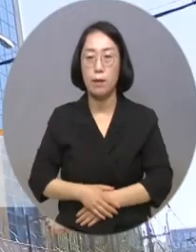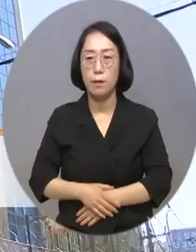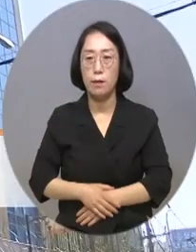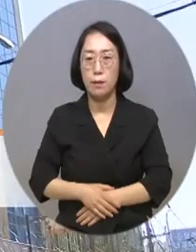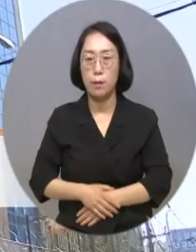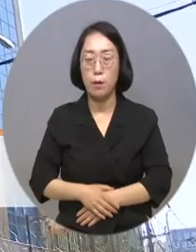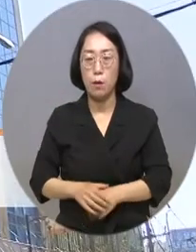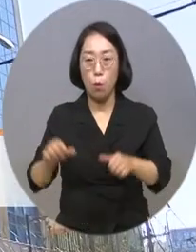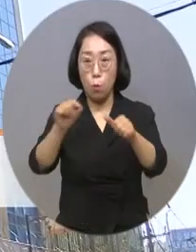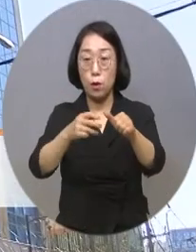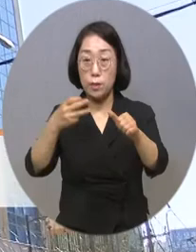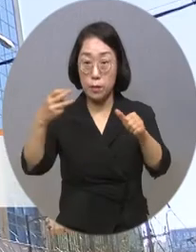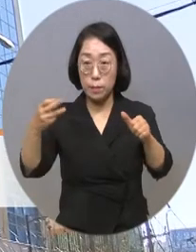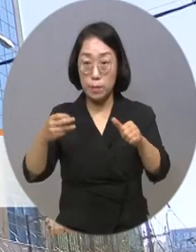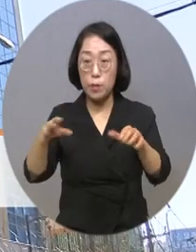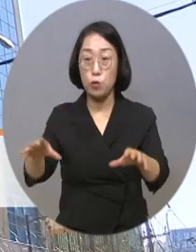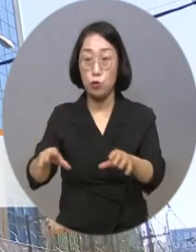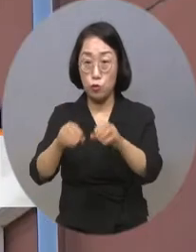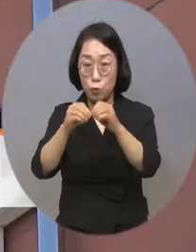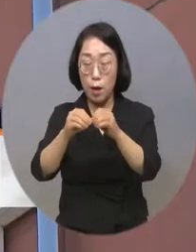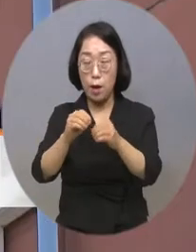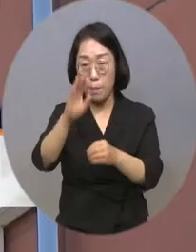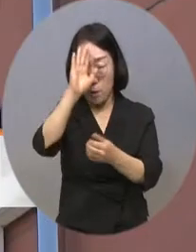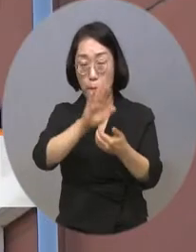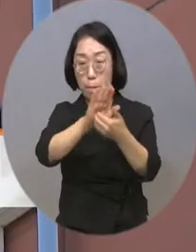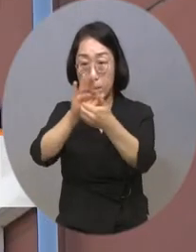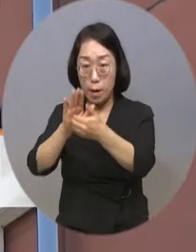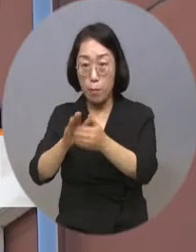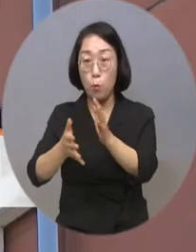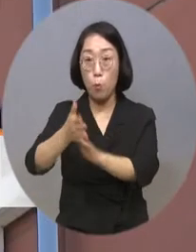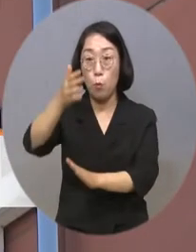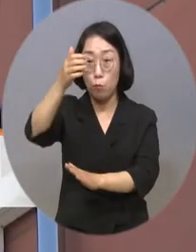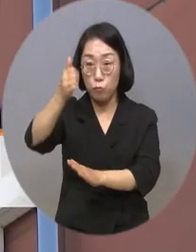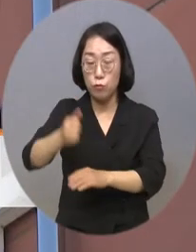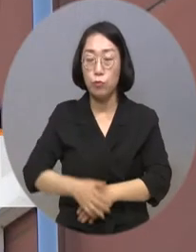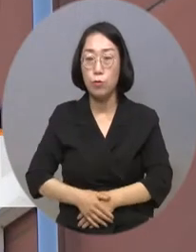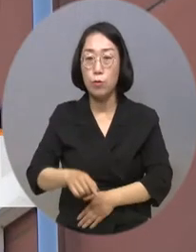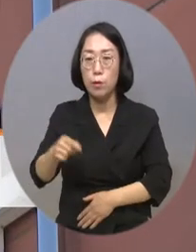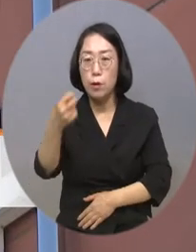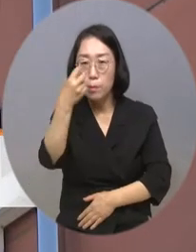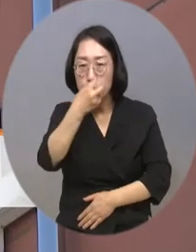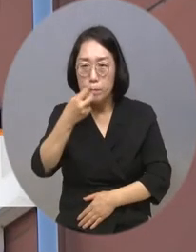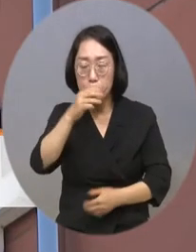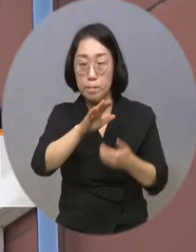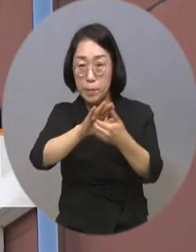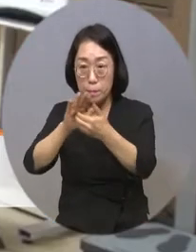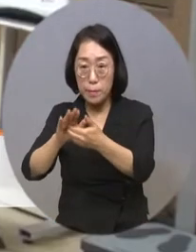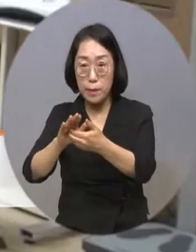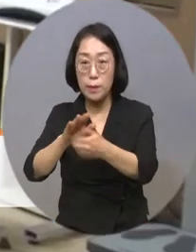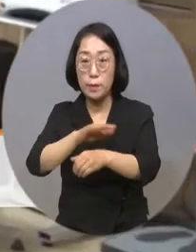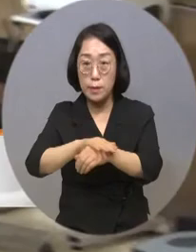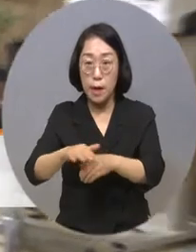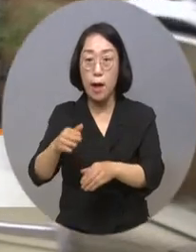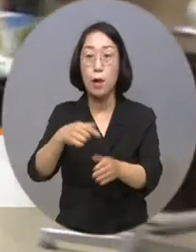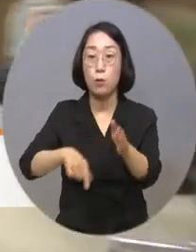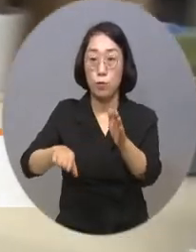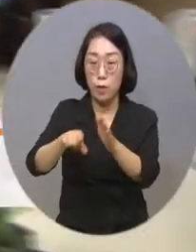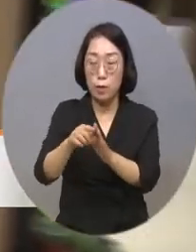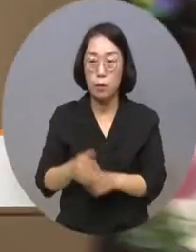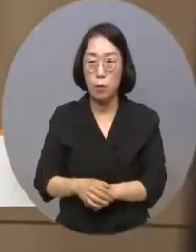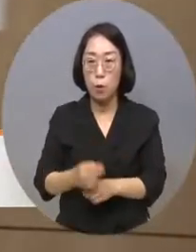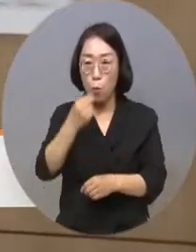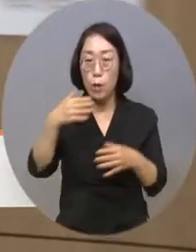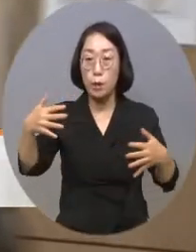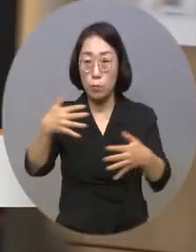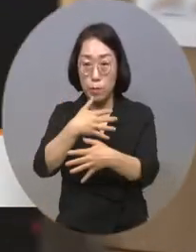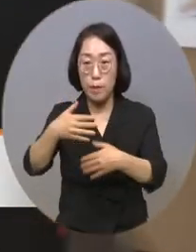지난 13회 중앙 방역대책본부 는 요양병원 시설의 감염병 대응능력을 높이기 위해 환기시설 경리 실